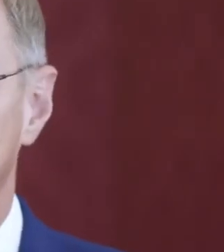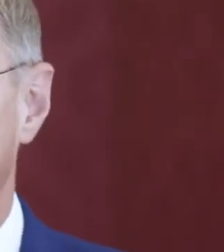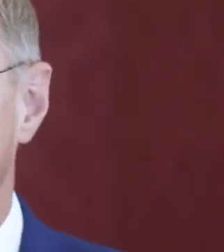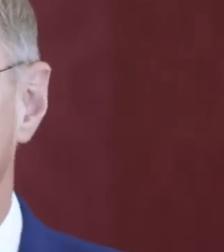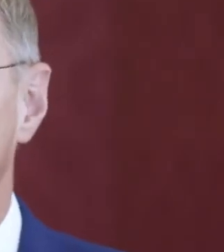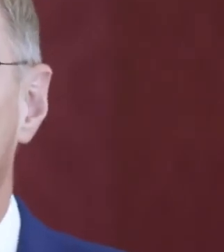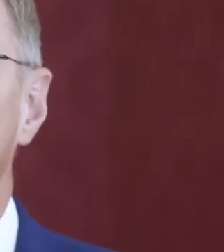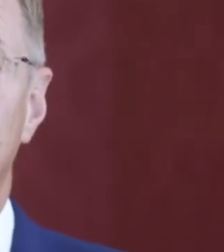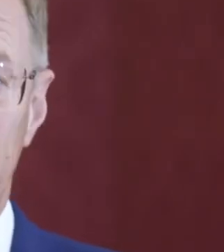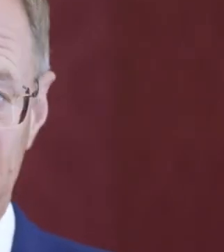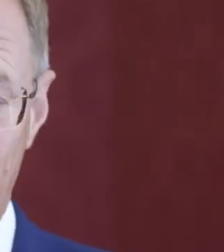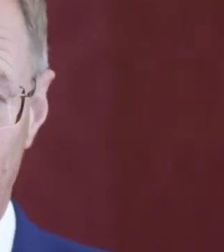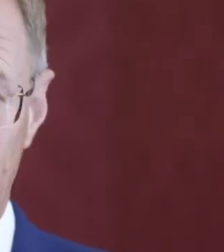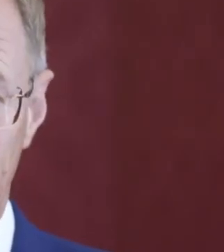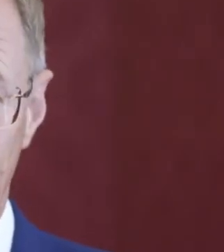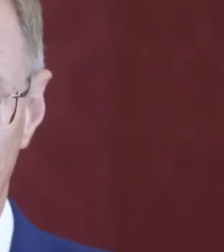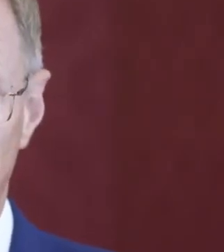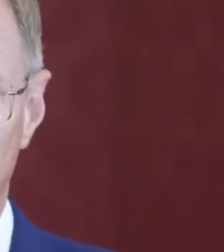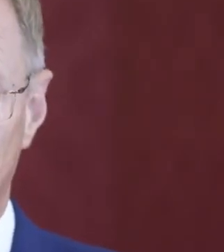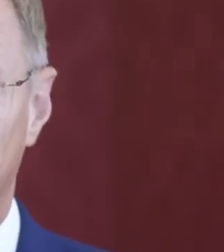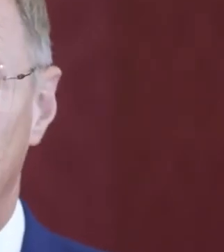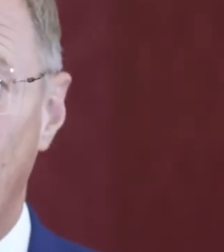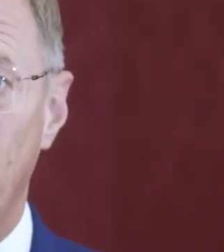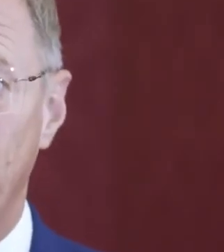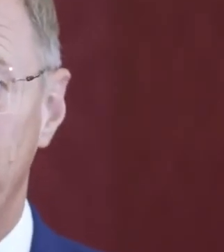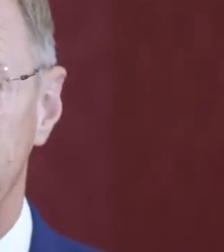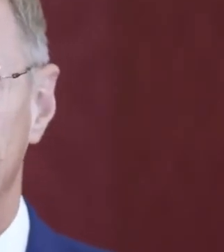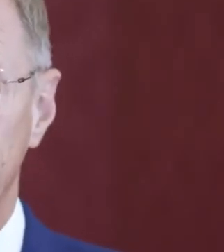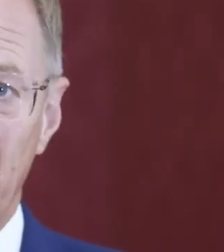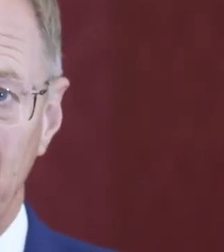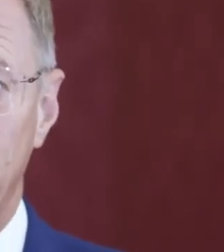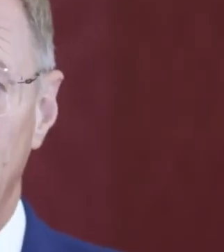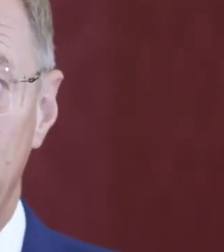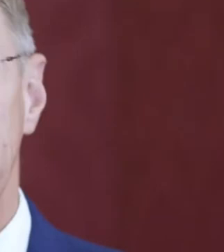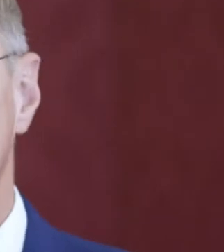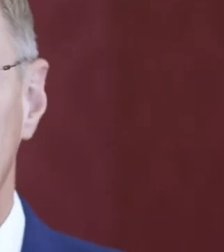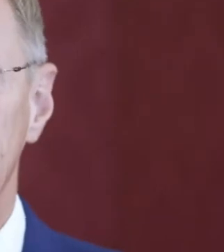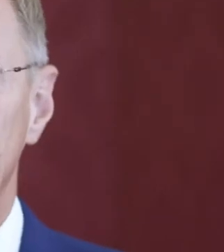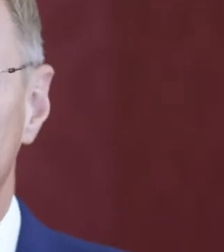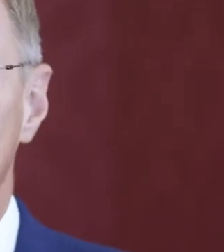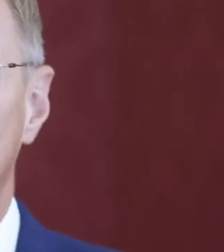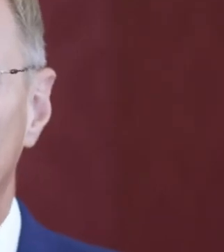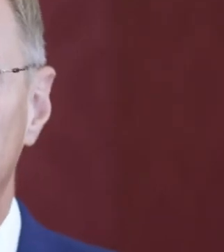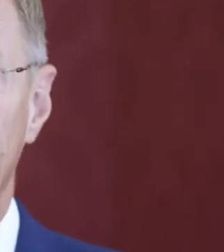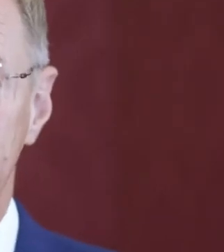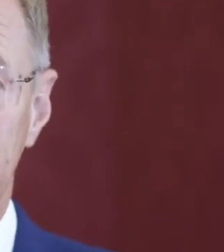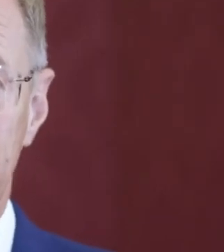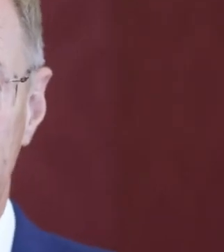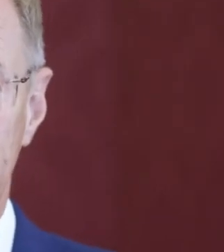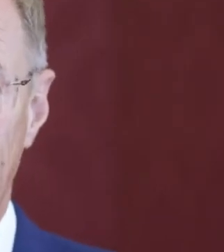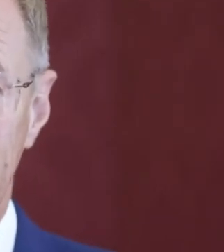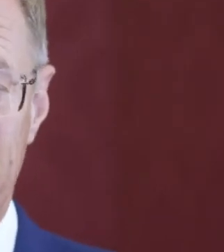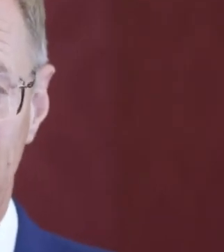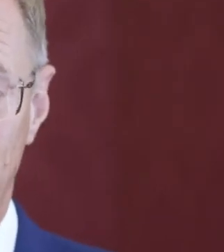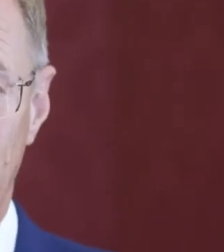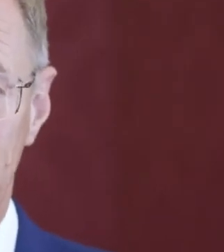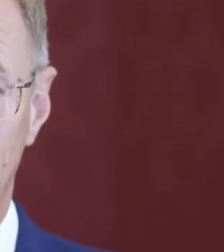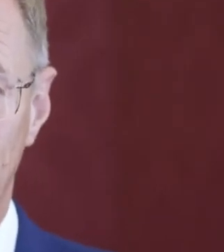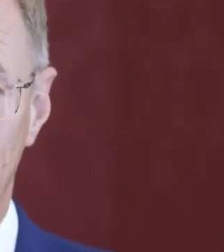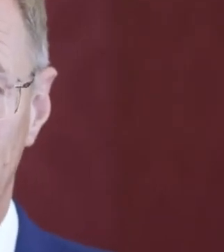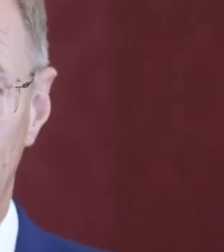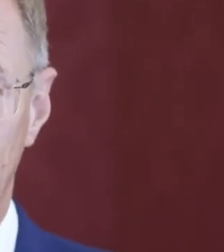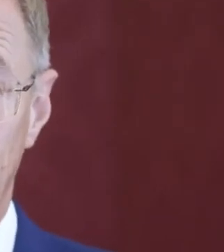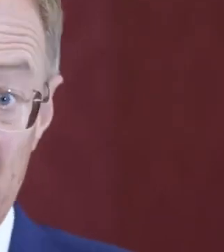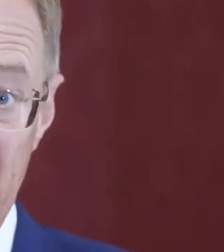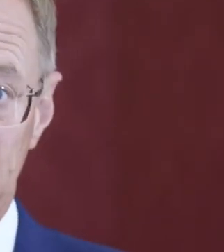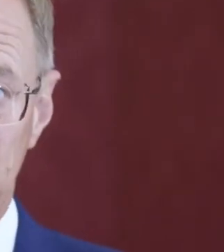arbeiten, teilweise fundamental verändert. Von Homeoffice und Remote Work bis hin zu umfassenden digitalen